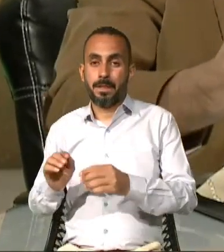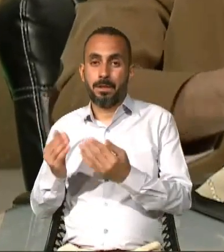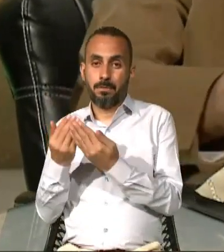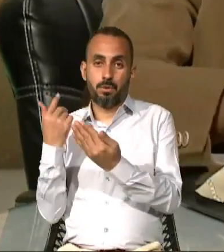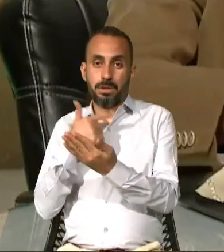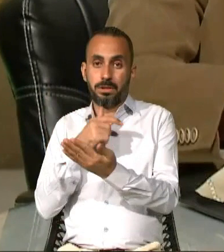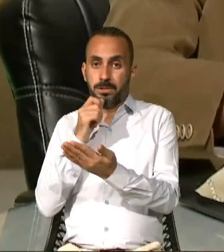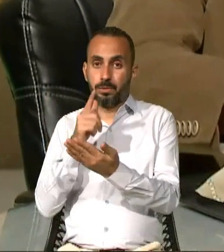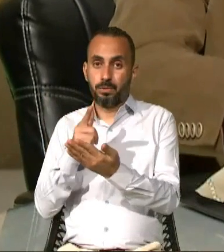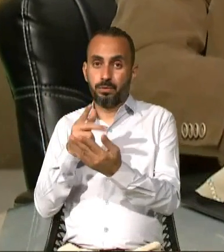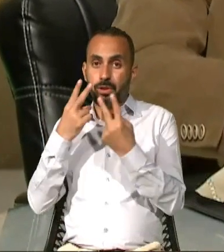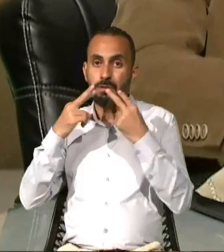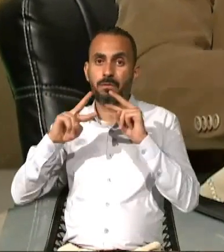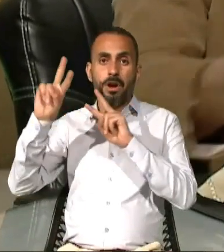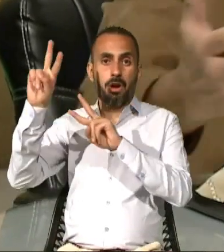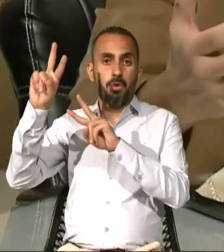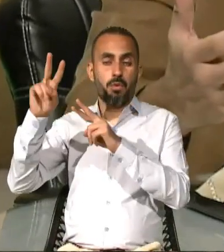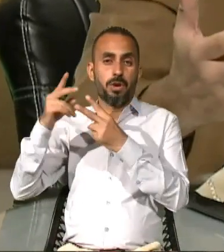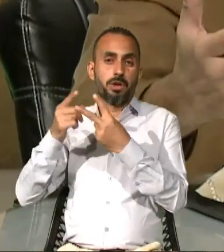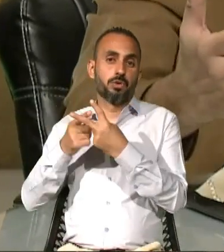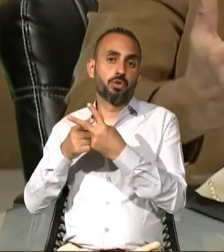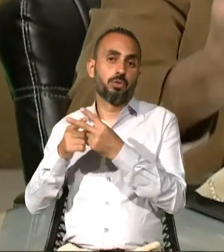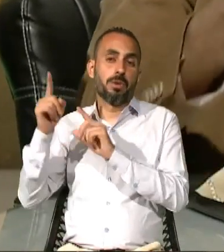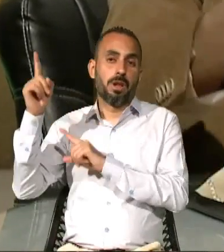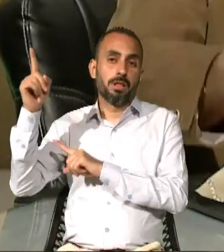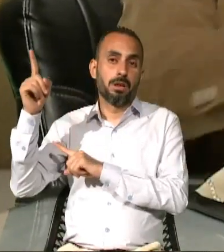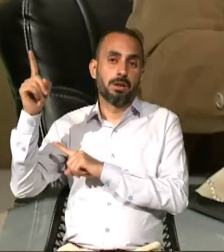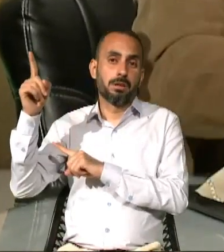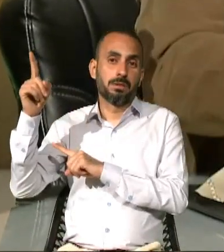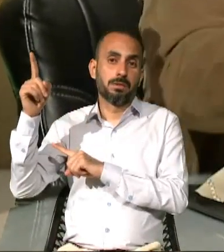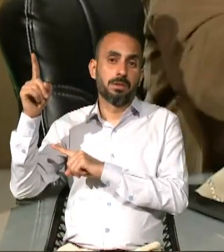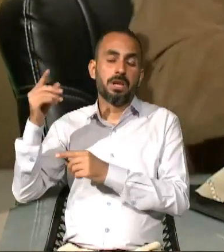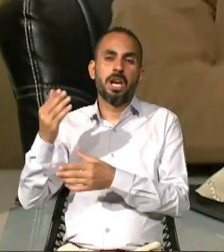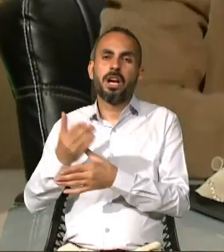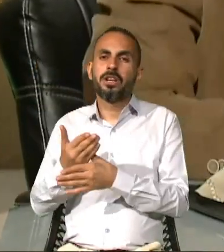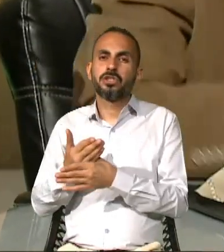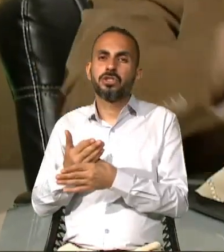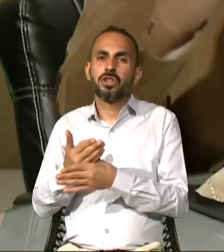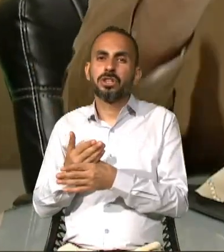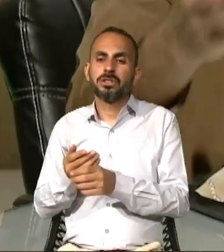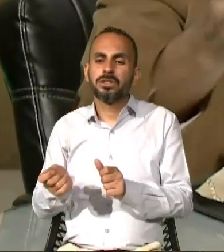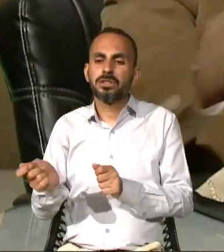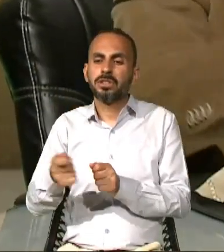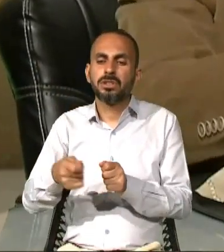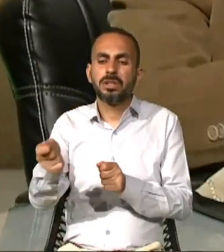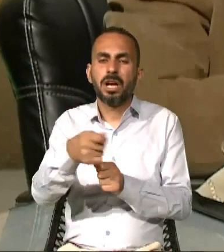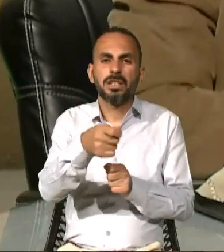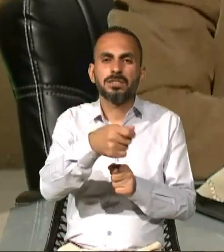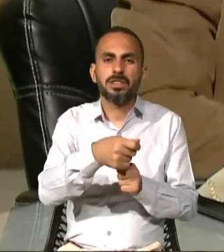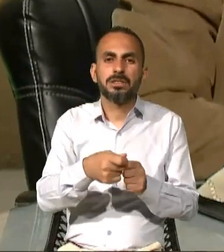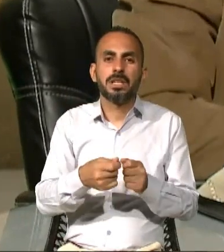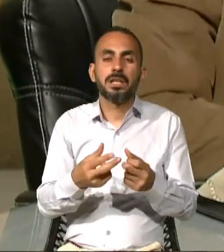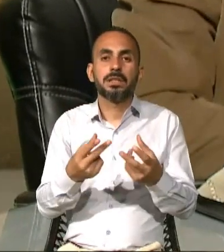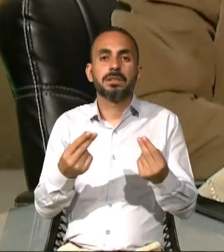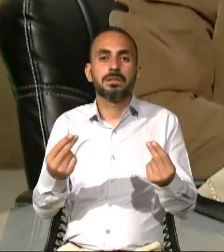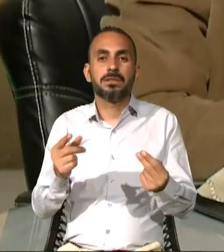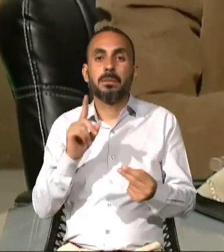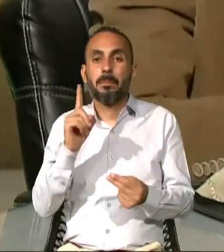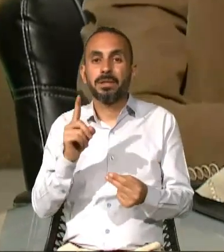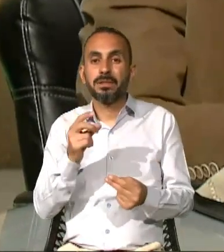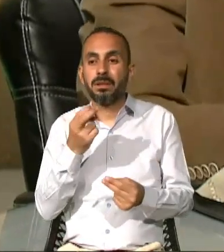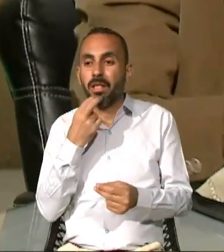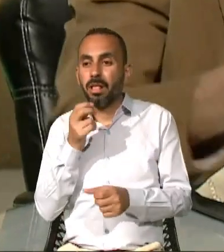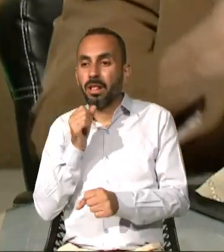عيونكم ان الحصاد كثير. يوحنا 4:35 الحصاد كثير والفعل